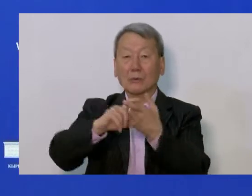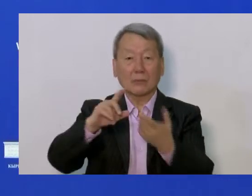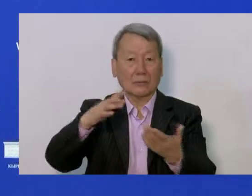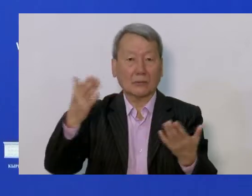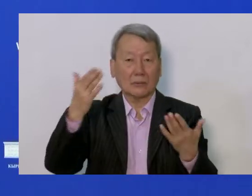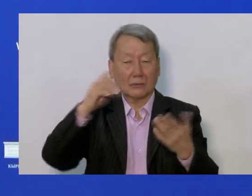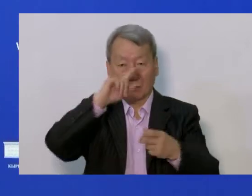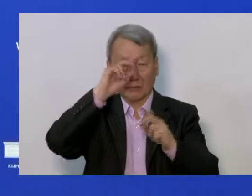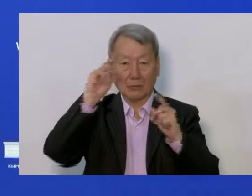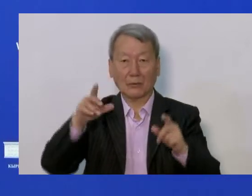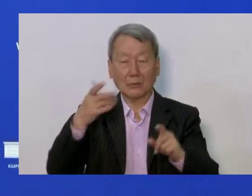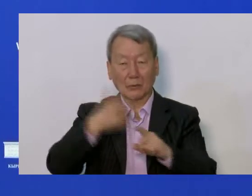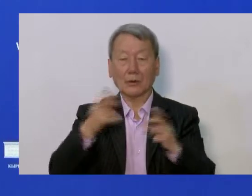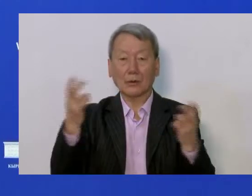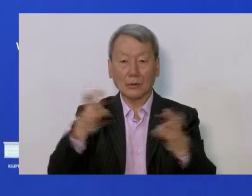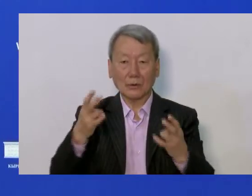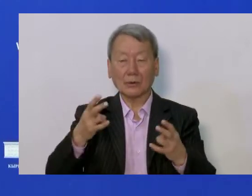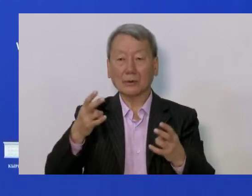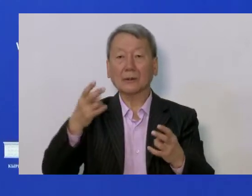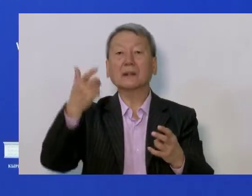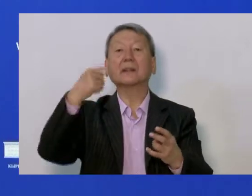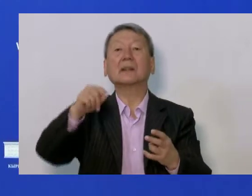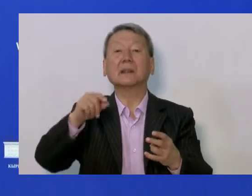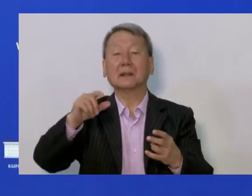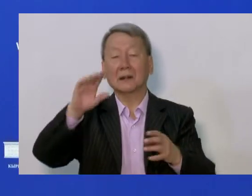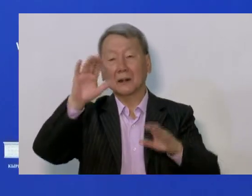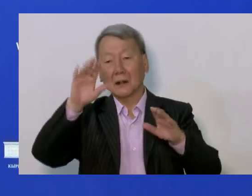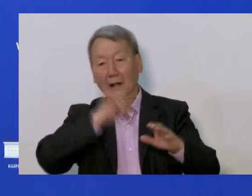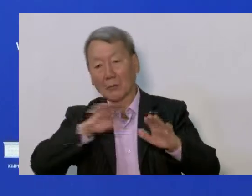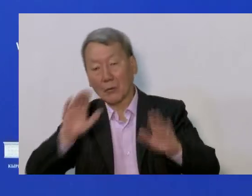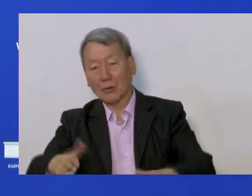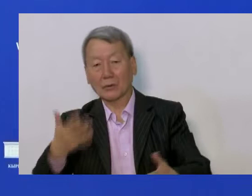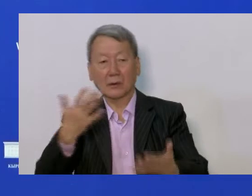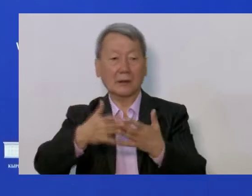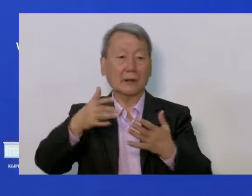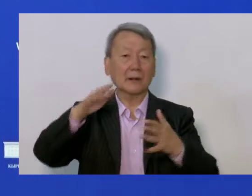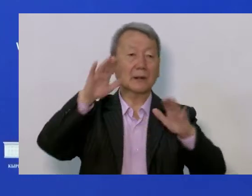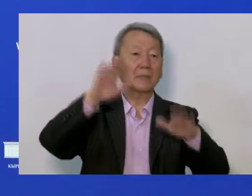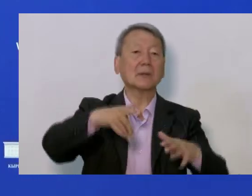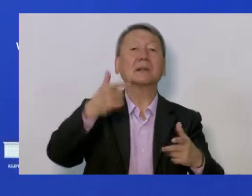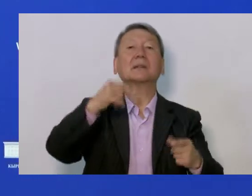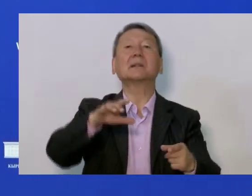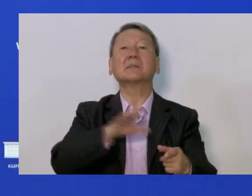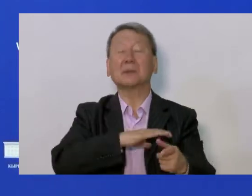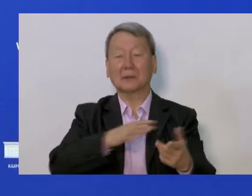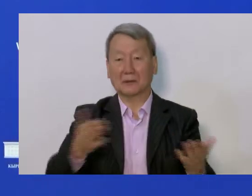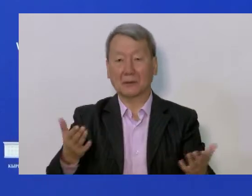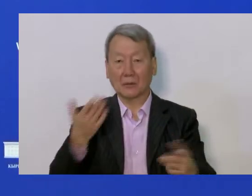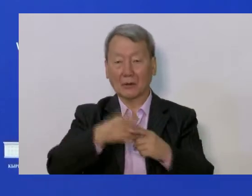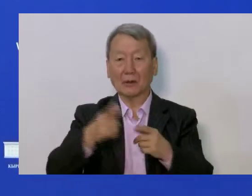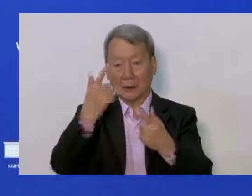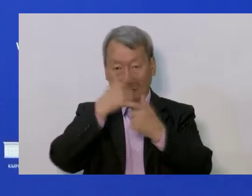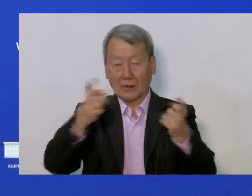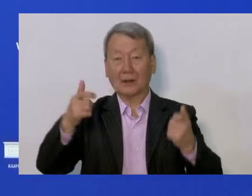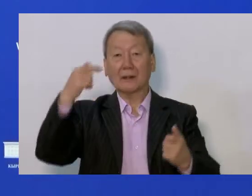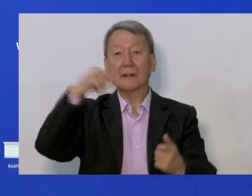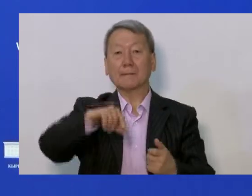мындай кооптуу жагдайды жаратып кооптонууну чакырып турган кези. Ошол эле